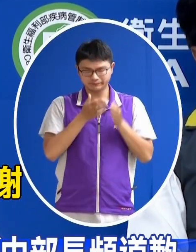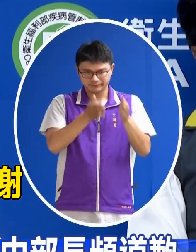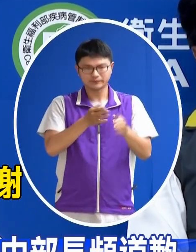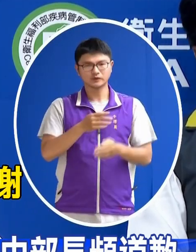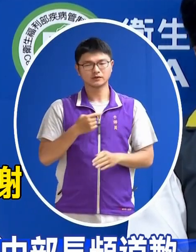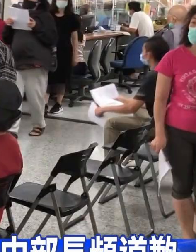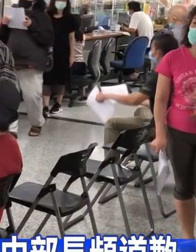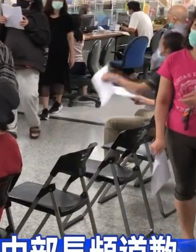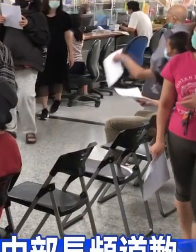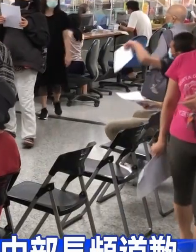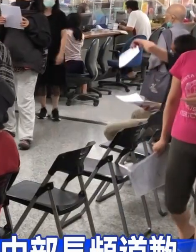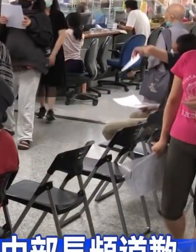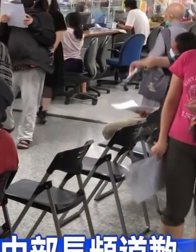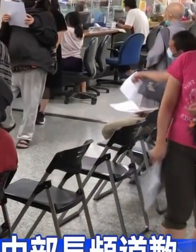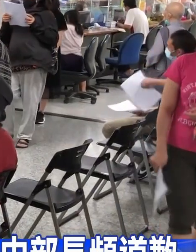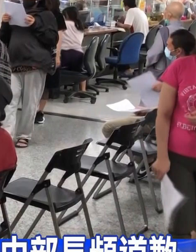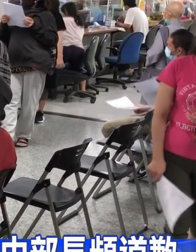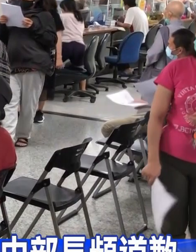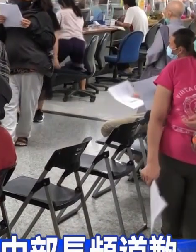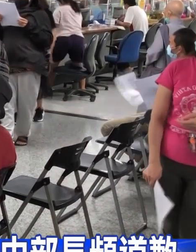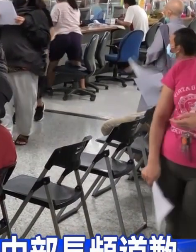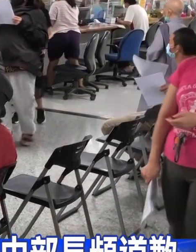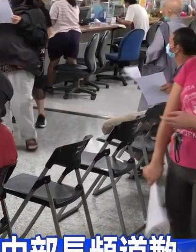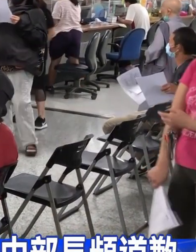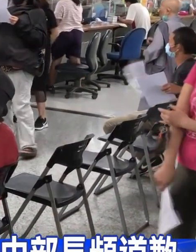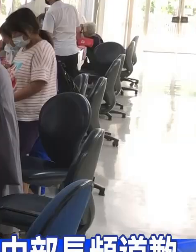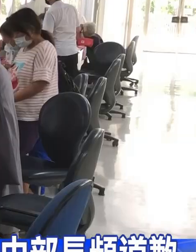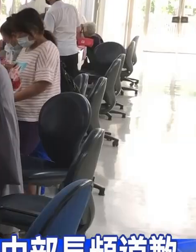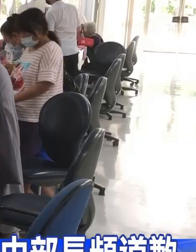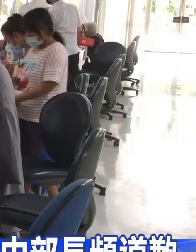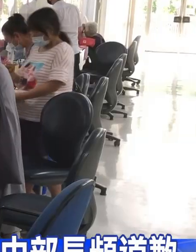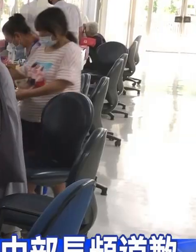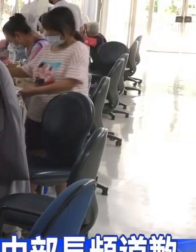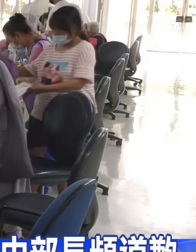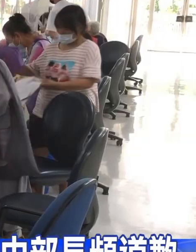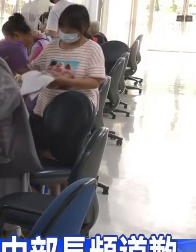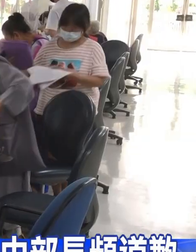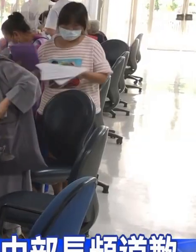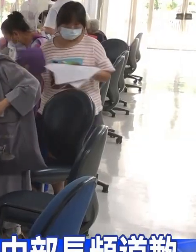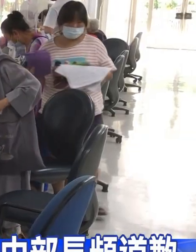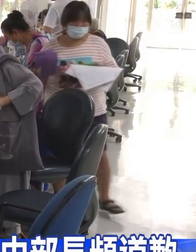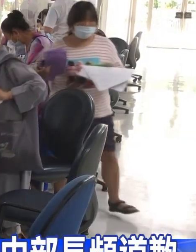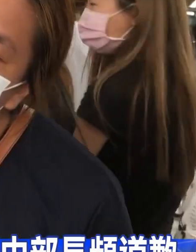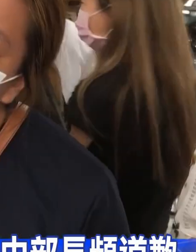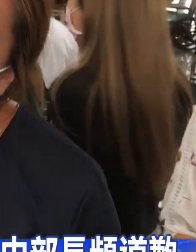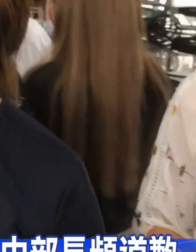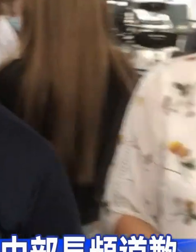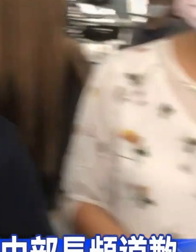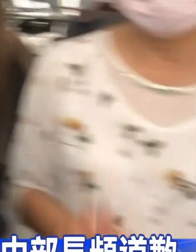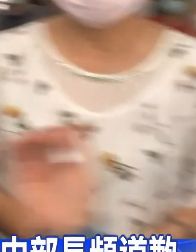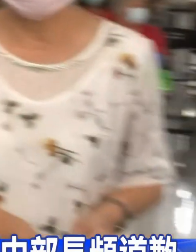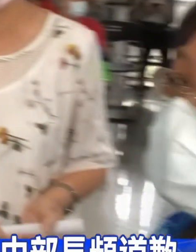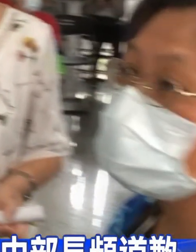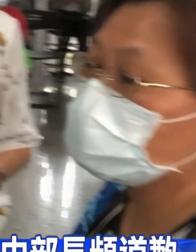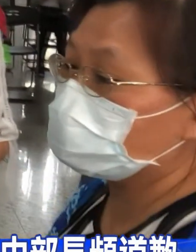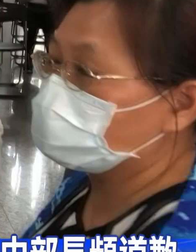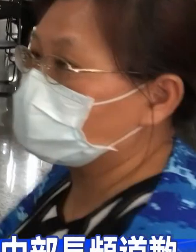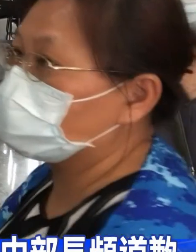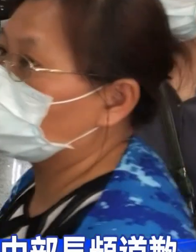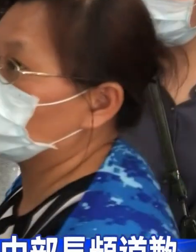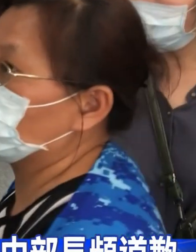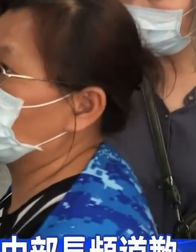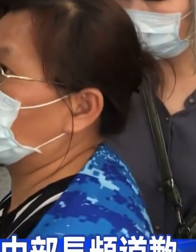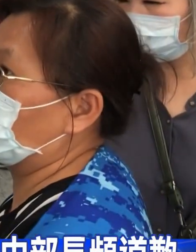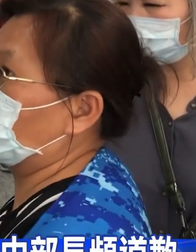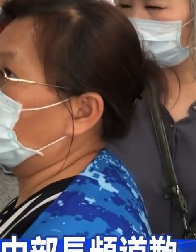表示我的感谢。 看到公所基层人员人仰马翻，陈时中第一时间代替扩大急难纾困的中央说抱歉，因